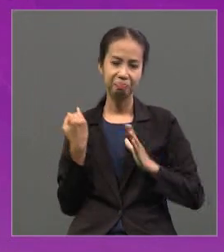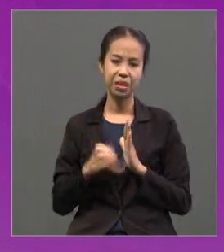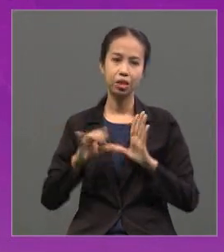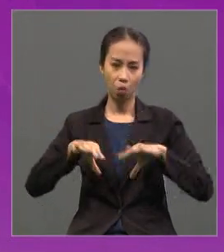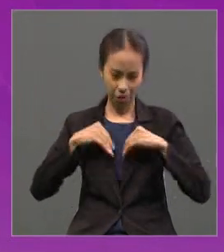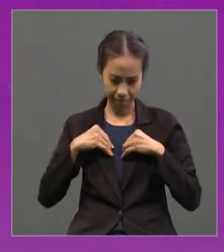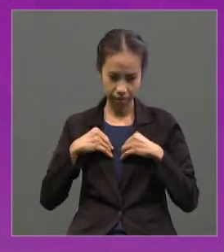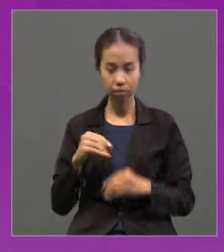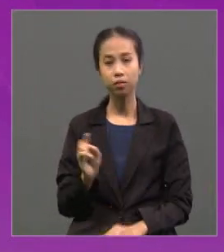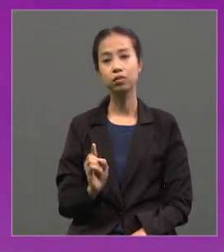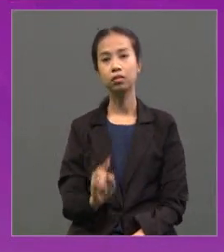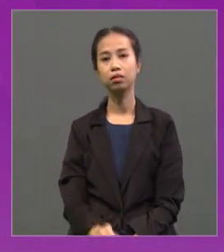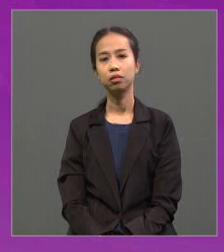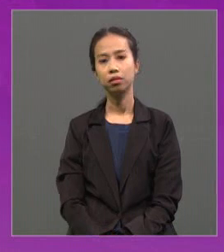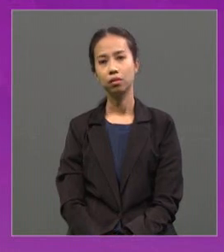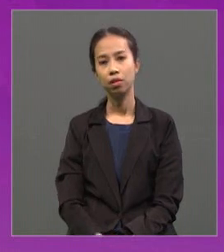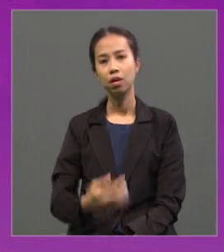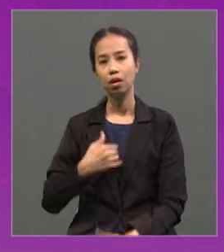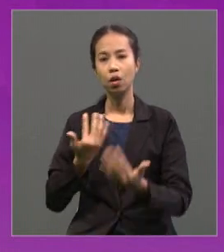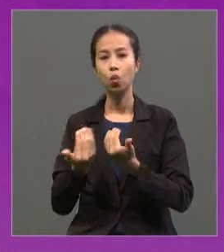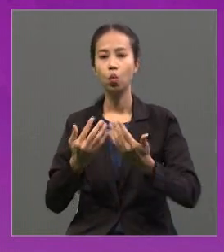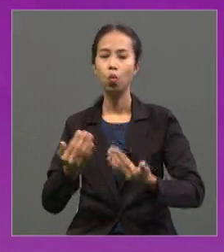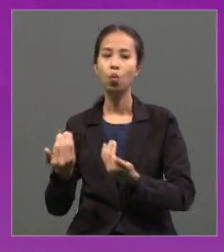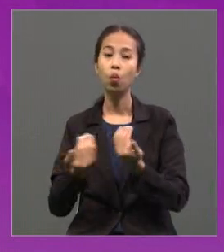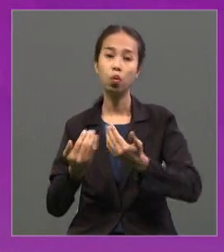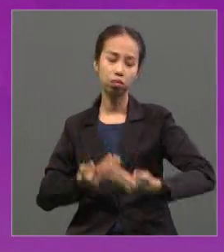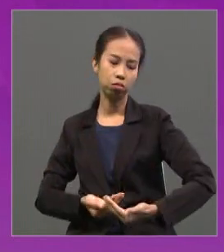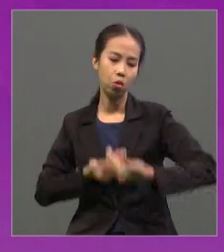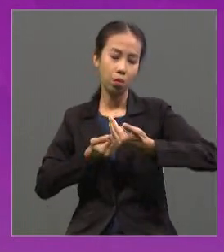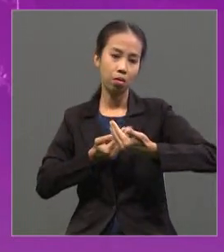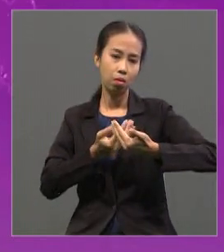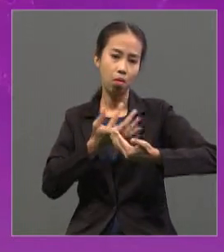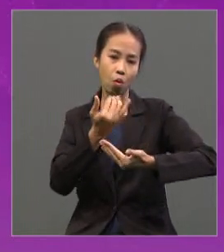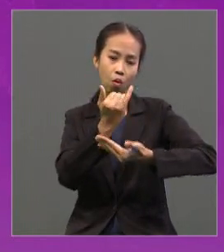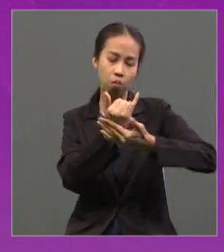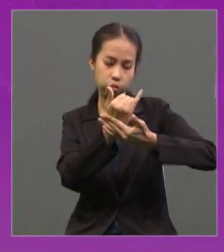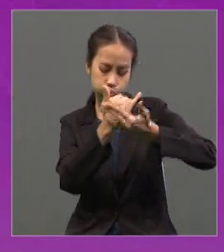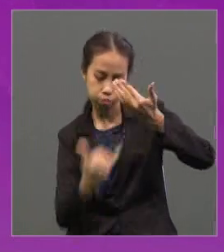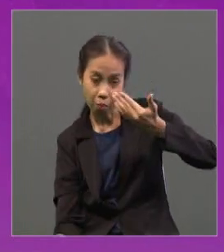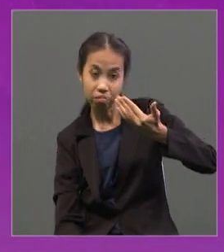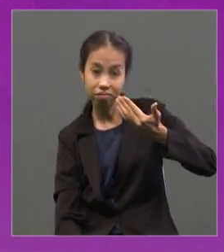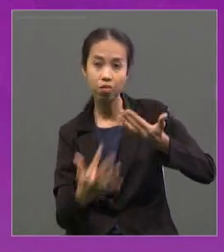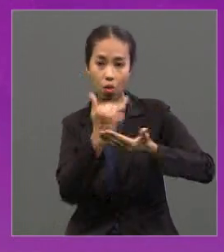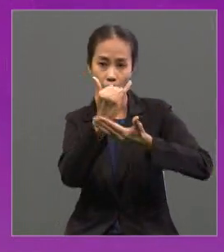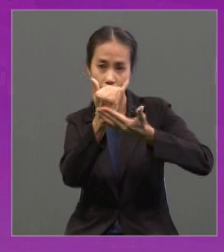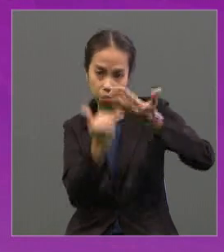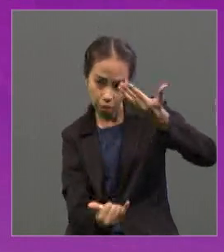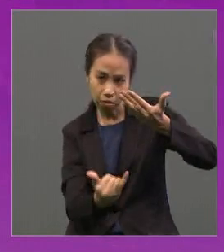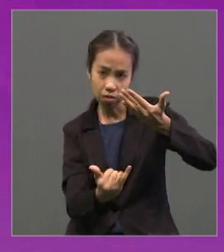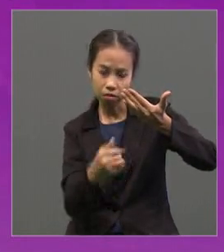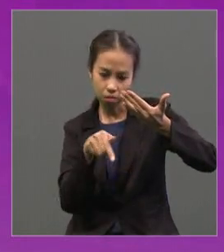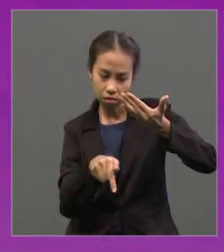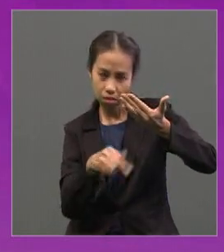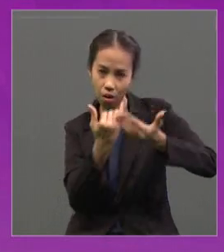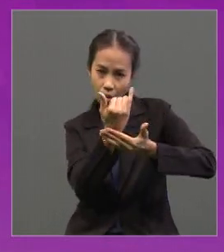ครับว่าคือทำลูกหลุดจากมือนะครับแล้วร่างของน้องวัย8เดือนเนี่ยกระแทกกับพื้